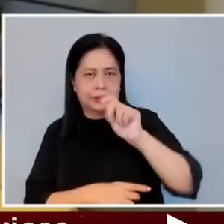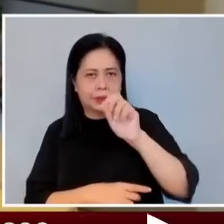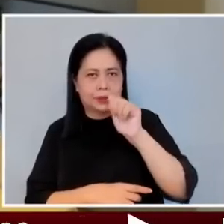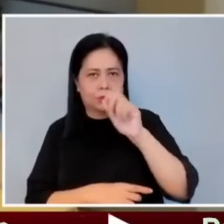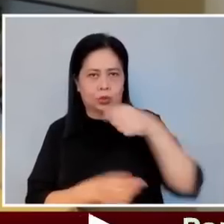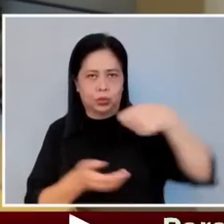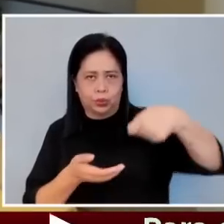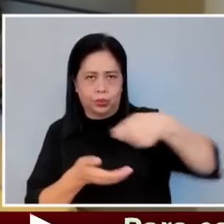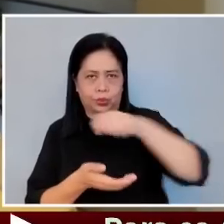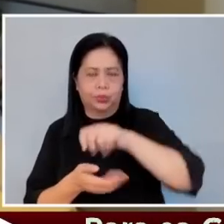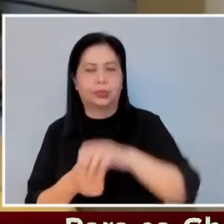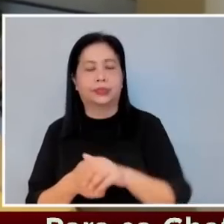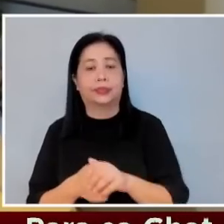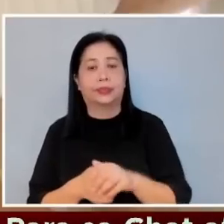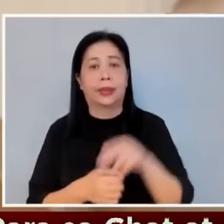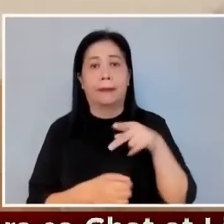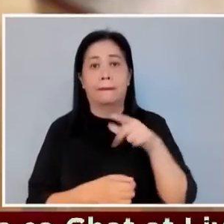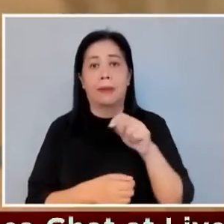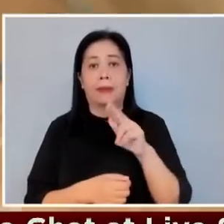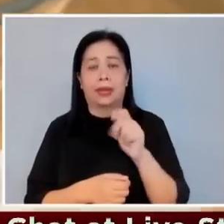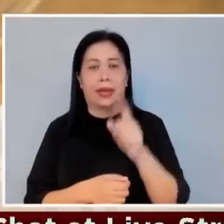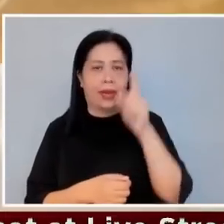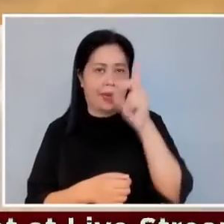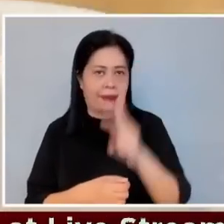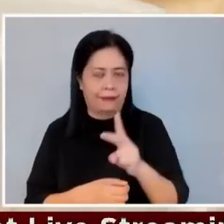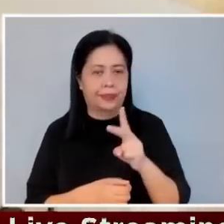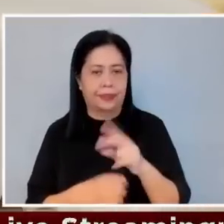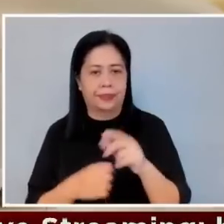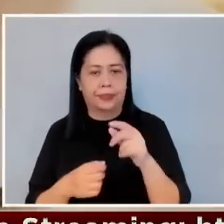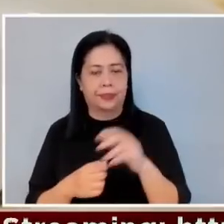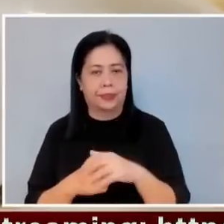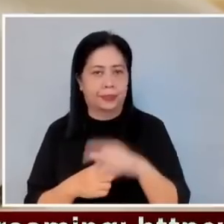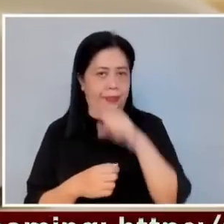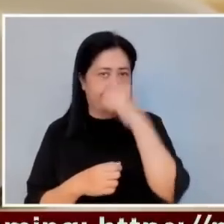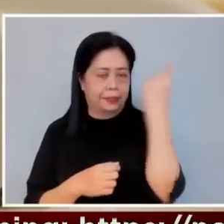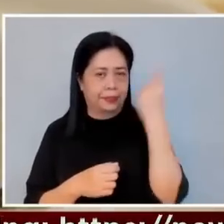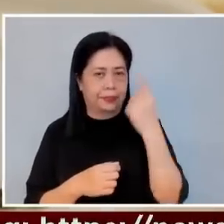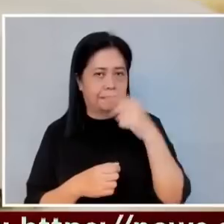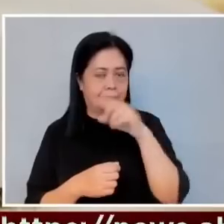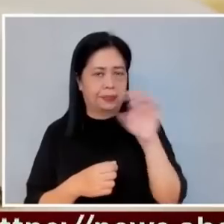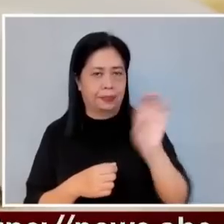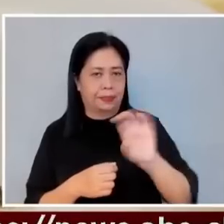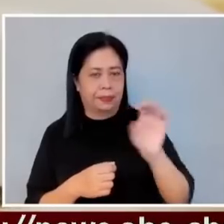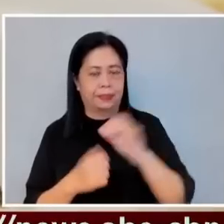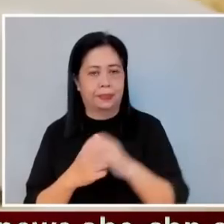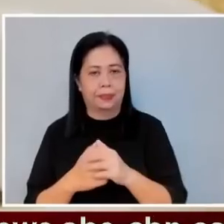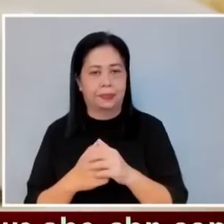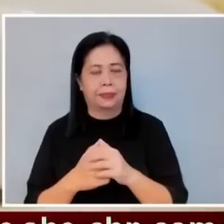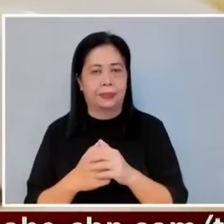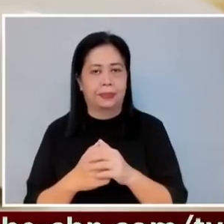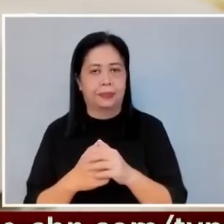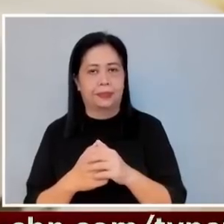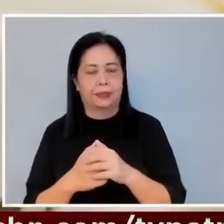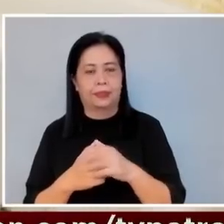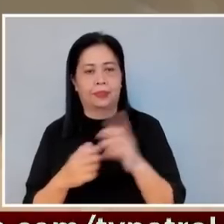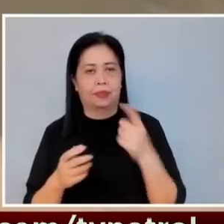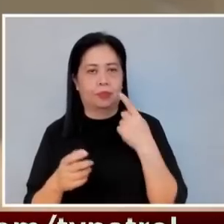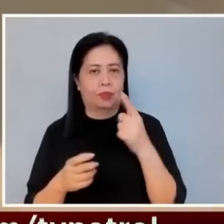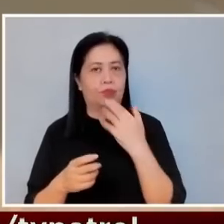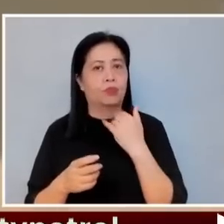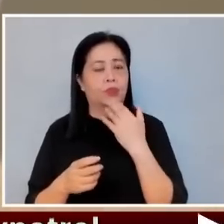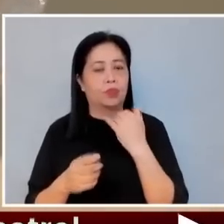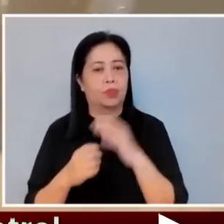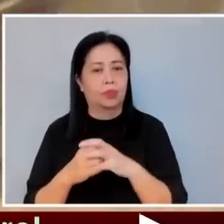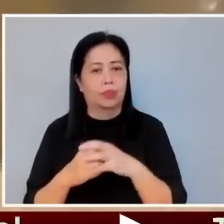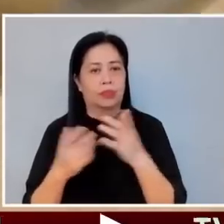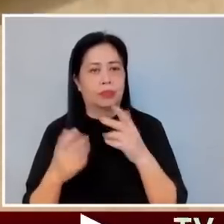natin is 1/2 teaspoon. So for black pepper, we use 1 tablespoon. And then for sugar, which